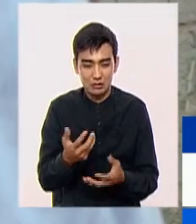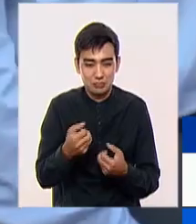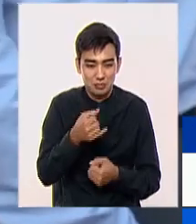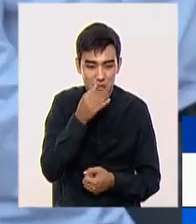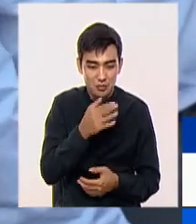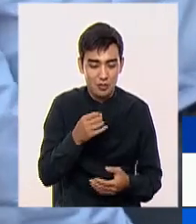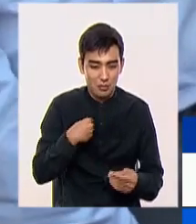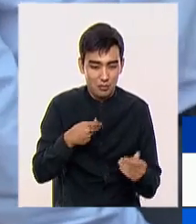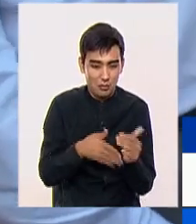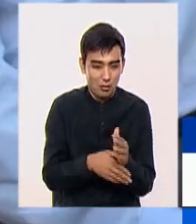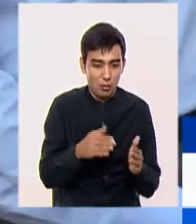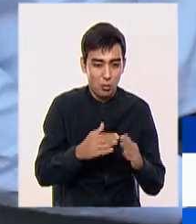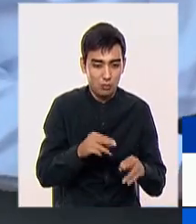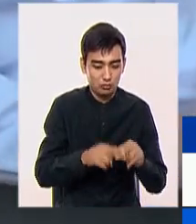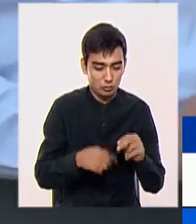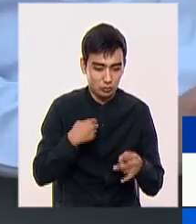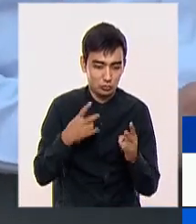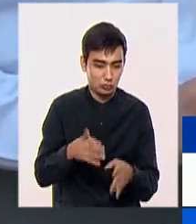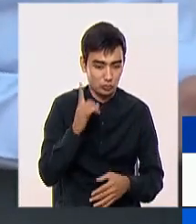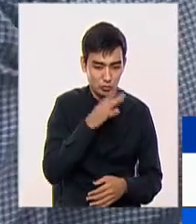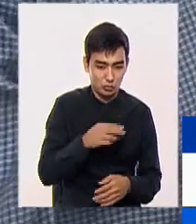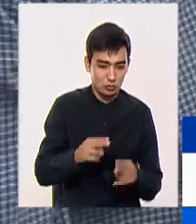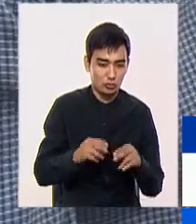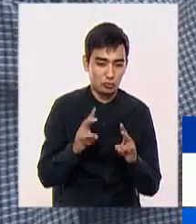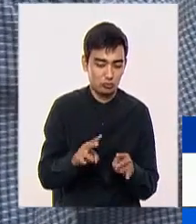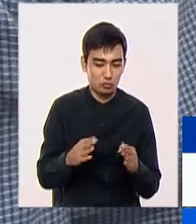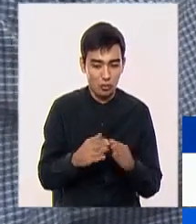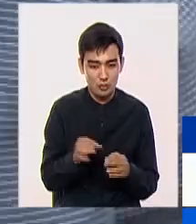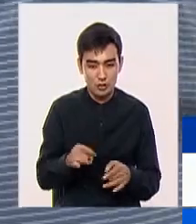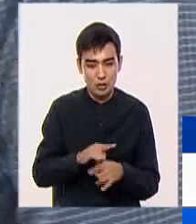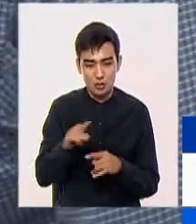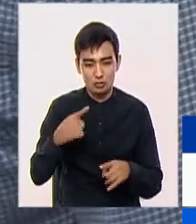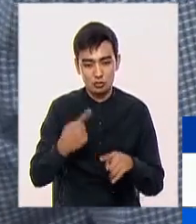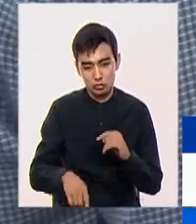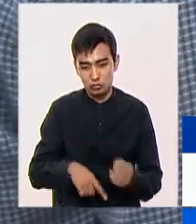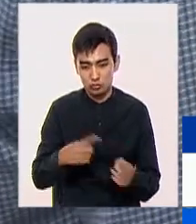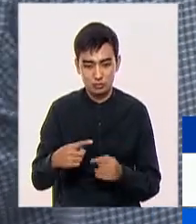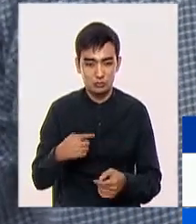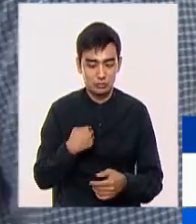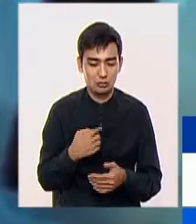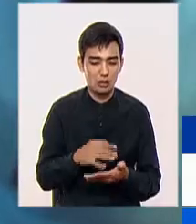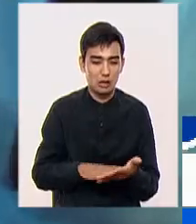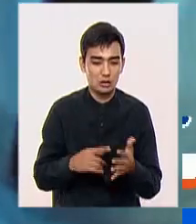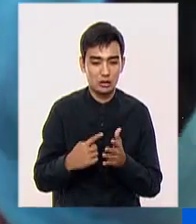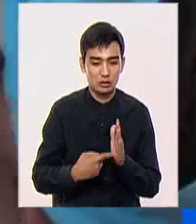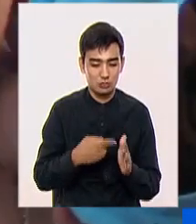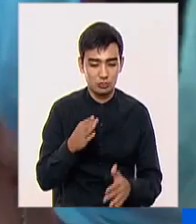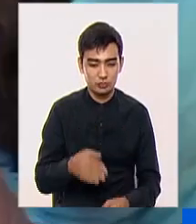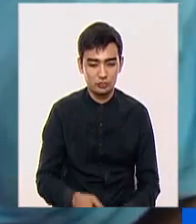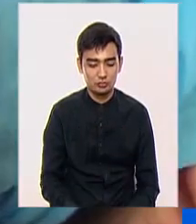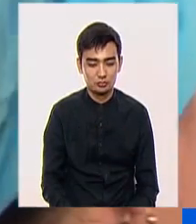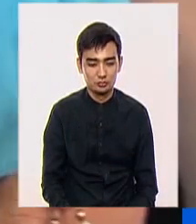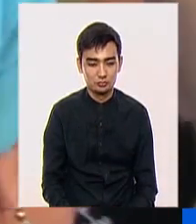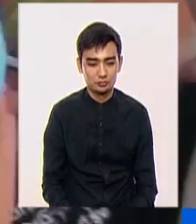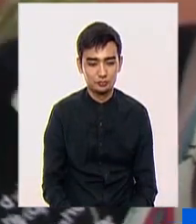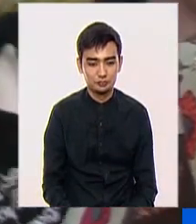салып шығынға баттық деген жұрт көшпейміз. Баспана сүрілмесін, әуежай көшірсін деген талапты жалғастыра бермек. Ерлан Қуандық,